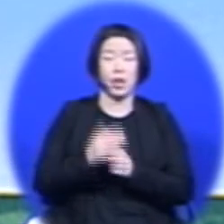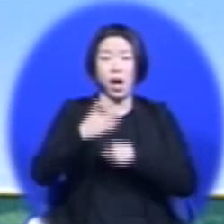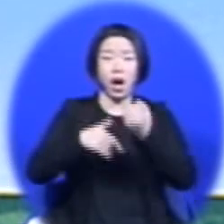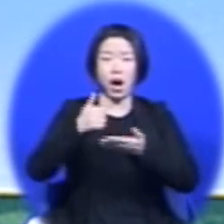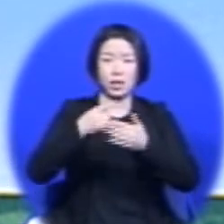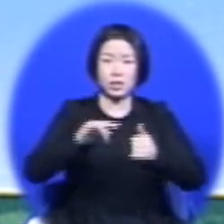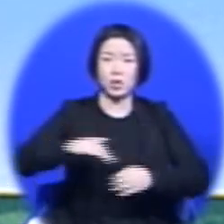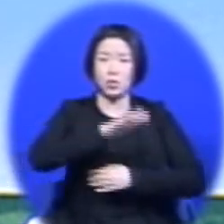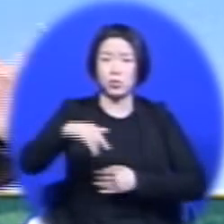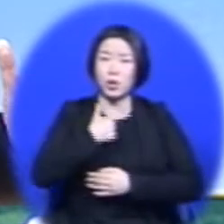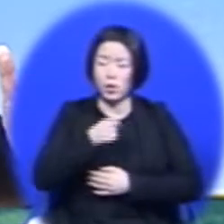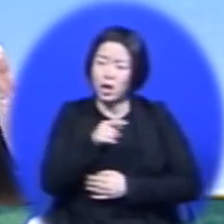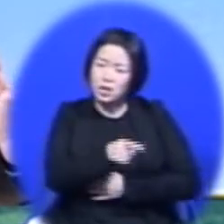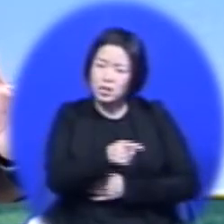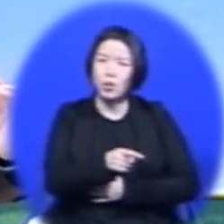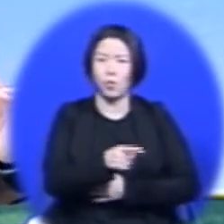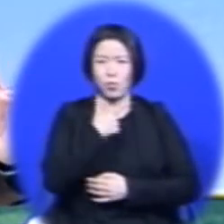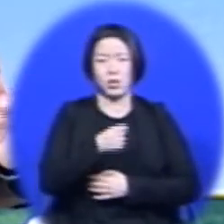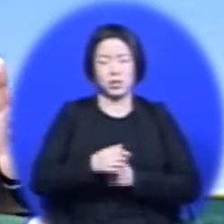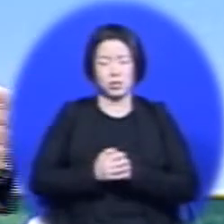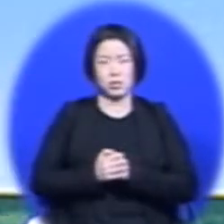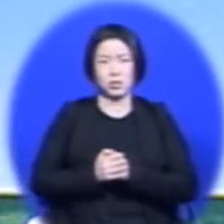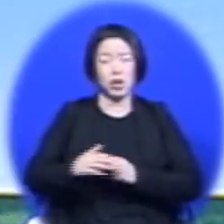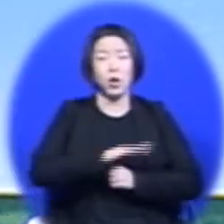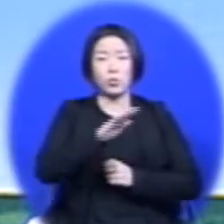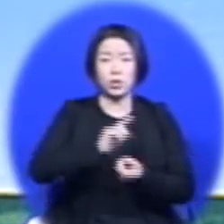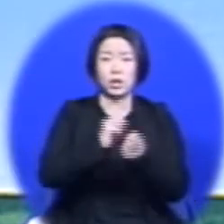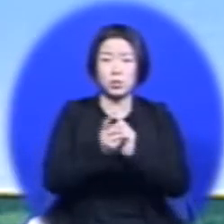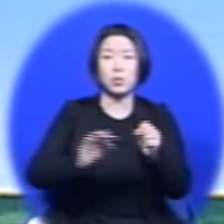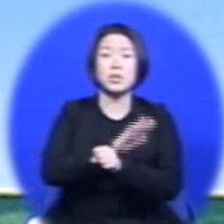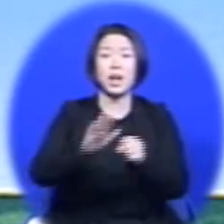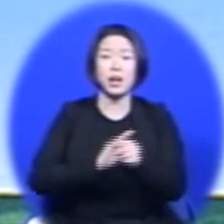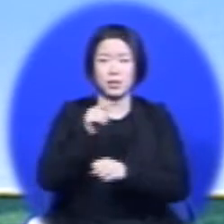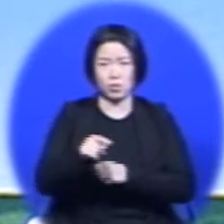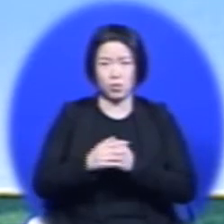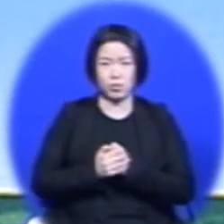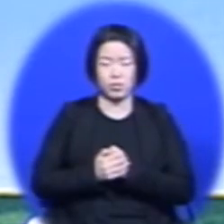하나님께서 우리에게 원하시는 것은 이거였잖아. 우리가 서로 사랑하는 거잖아.